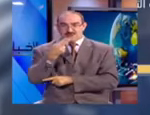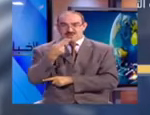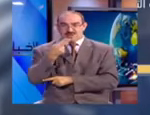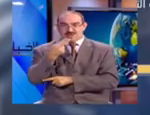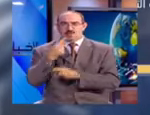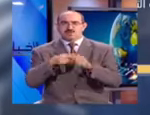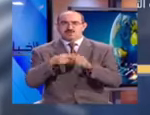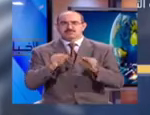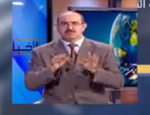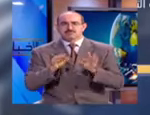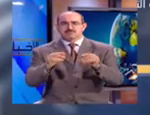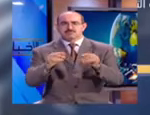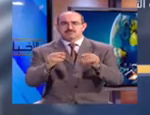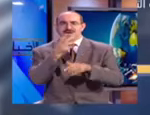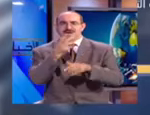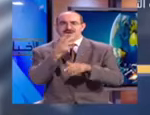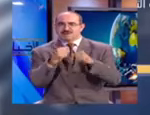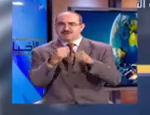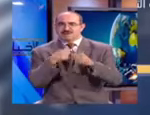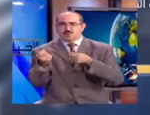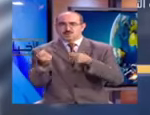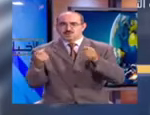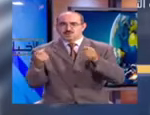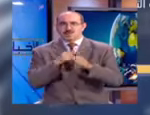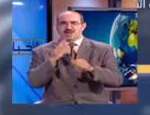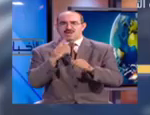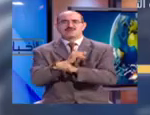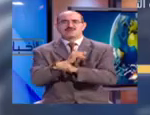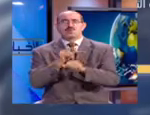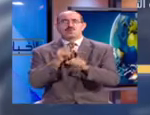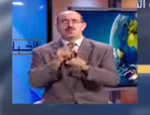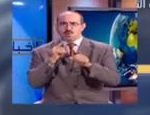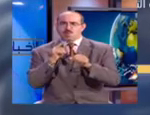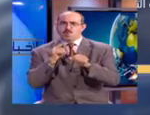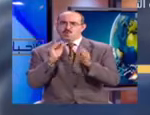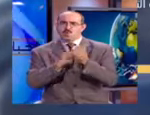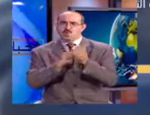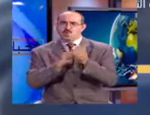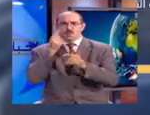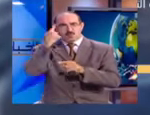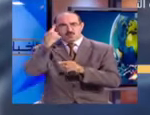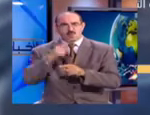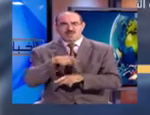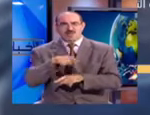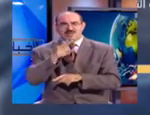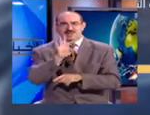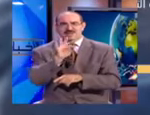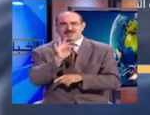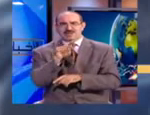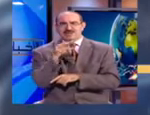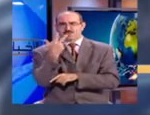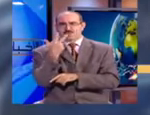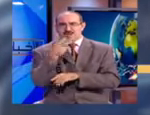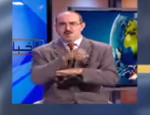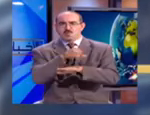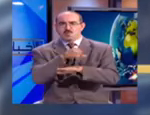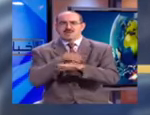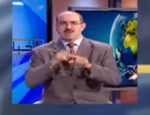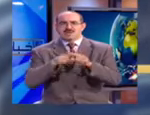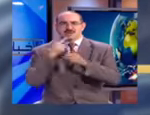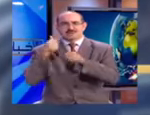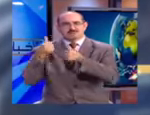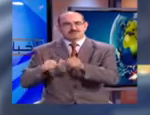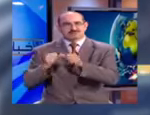وتمديد تحديد أوقات الأنشطة التجارية لمدة 15 يوما بالنسبة ل34 ولاية المعنية